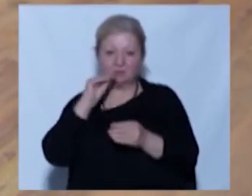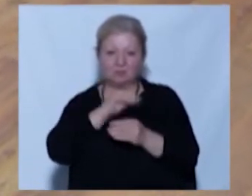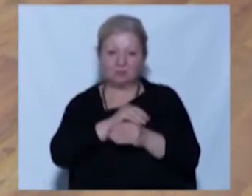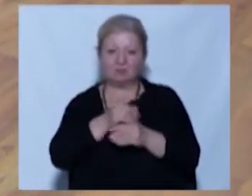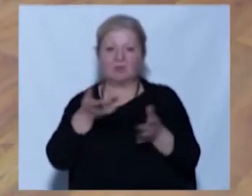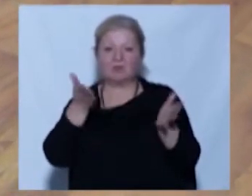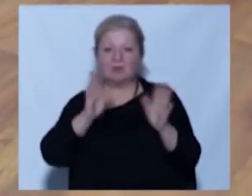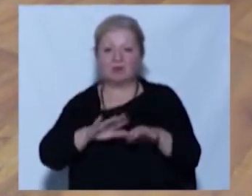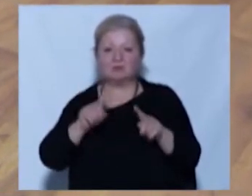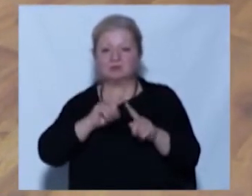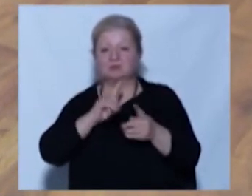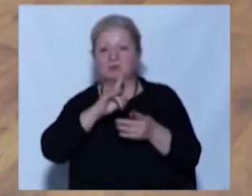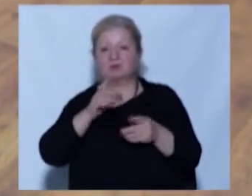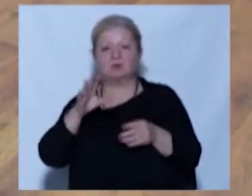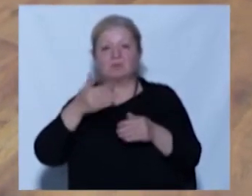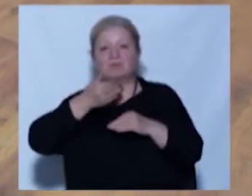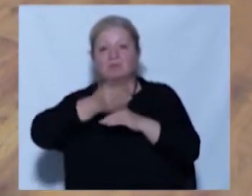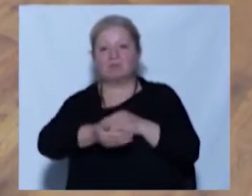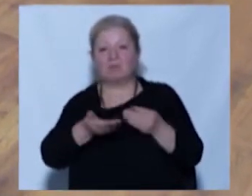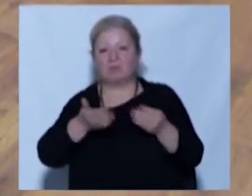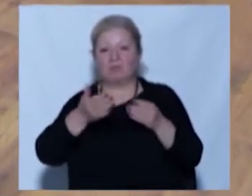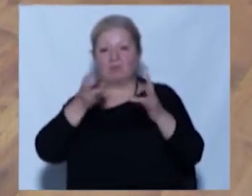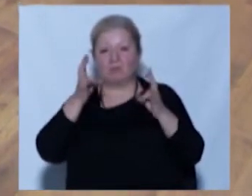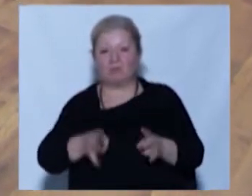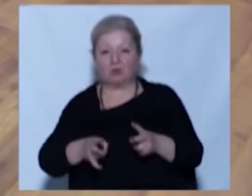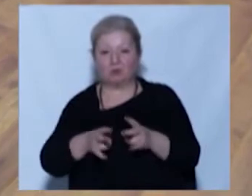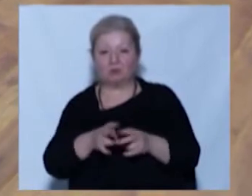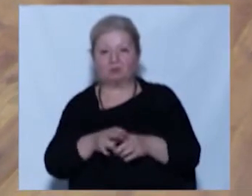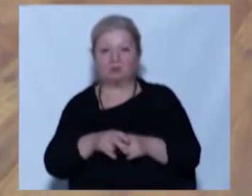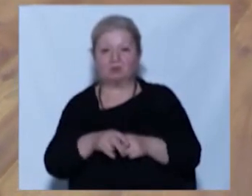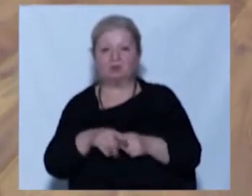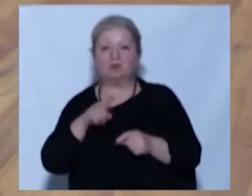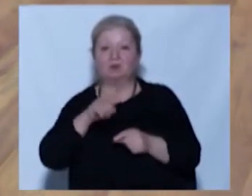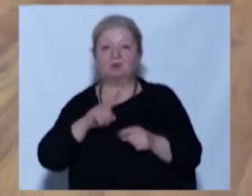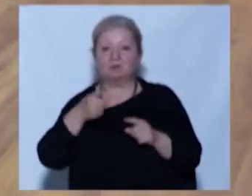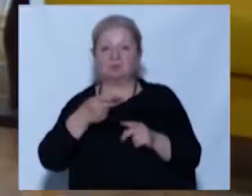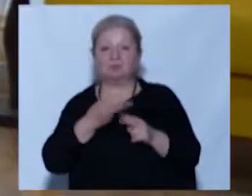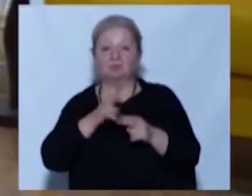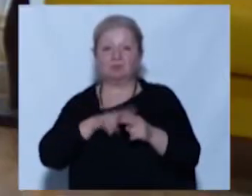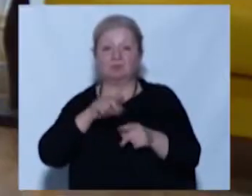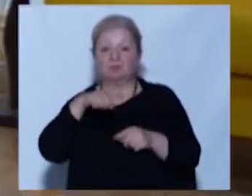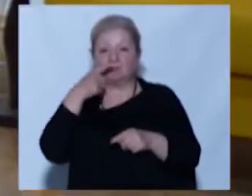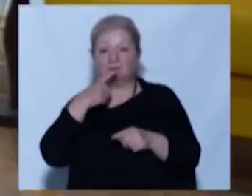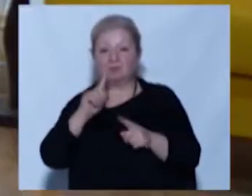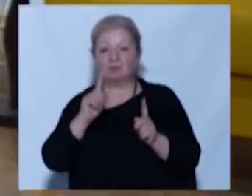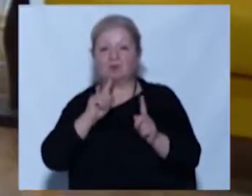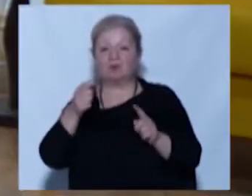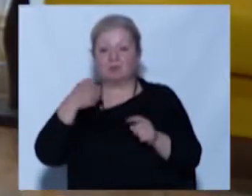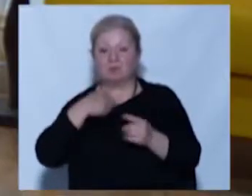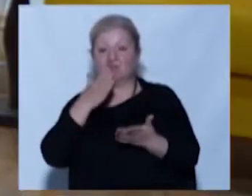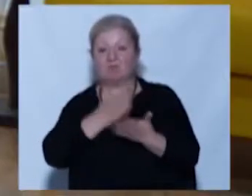ჩხეიძის აღუწერია, დარჩა ის, რაც შემდეგ მოხდა ან მოხდებოდა. ესე იგი, ფაქტობრივად ამბობს, რომ